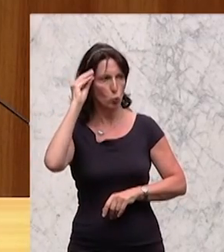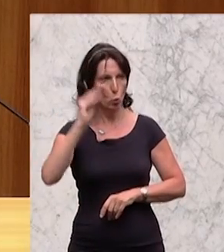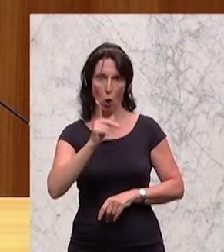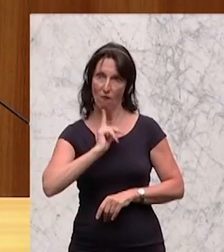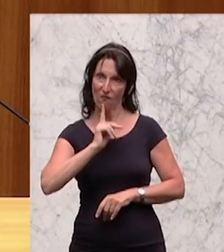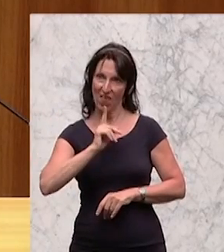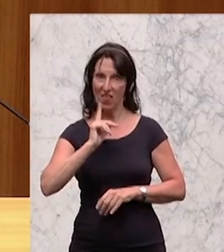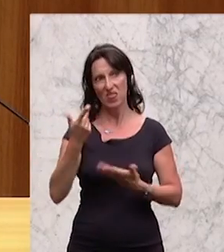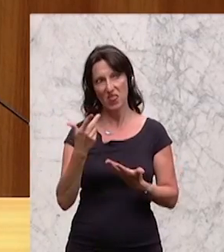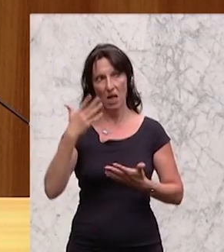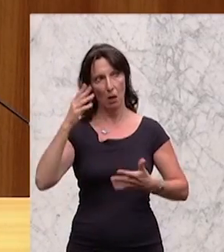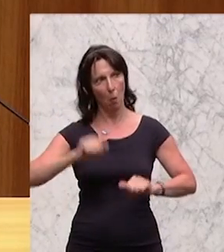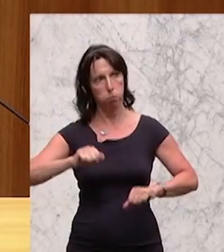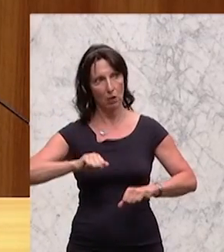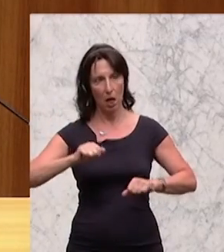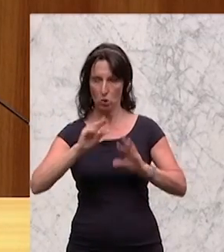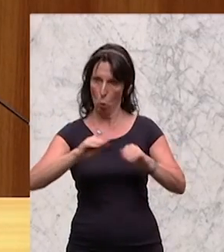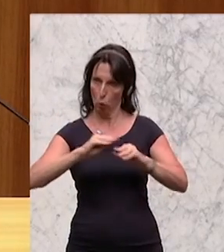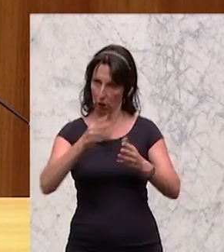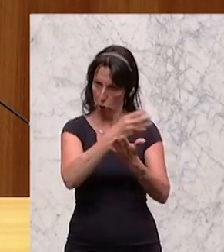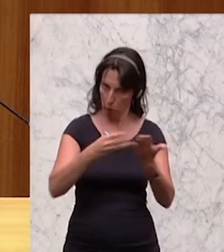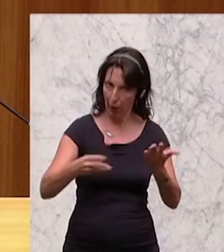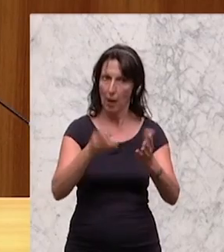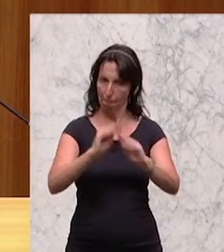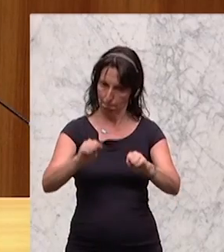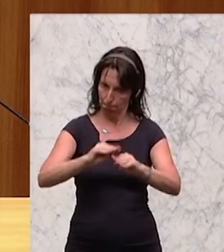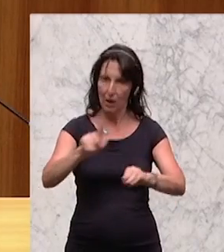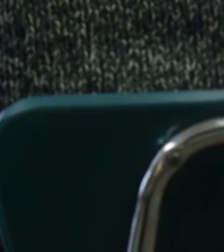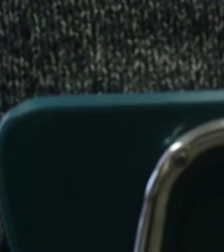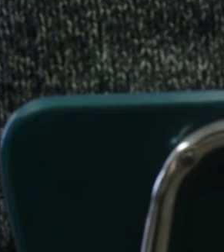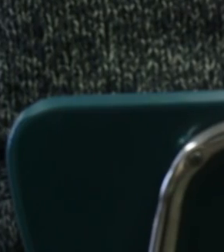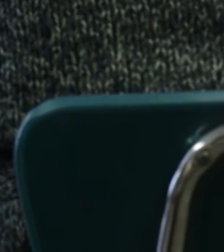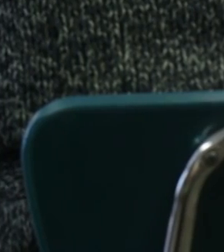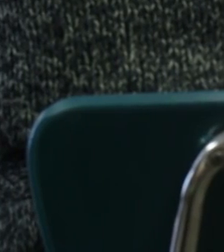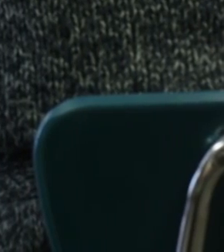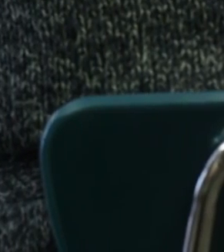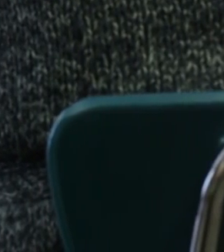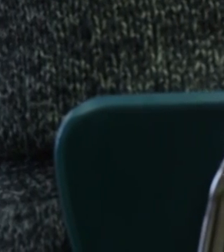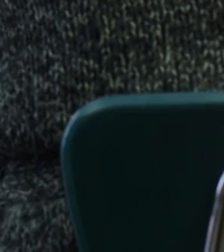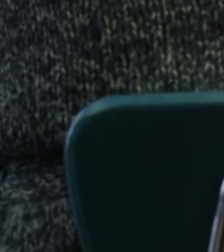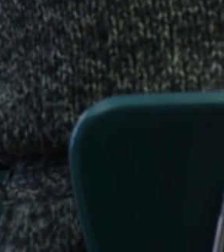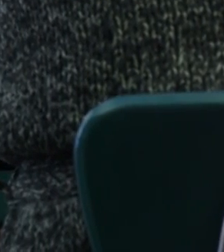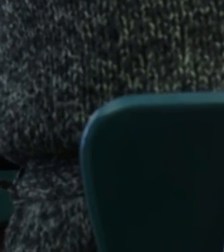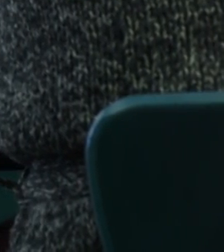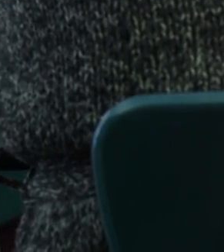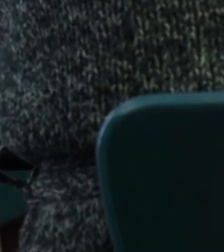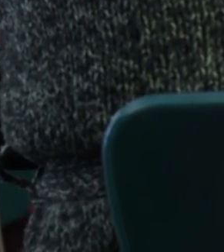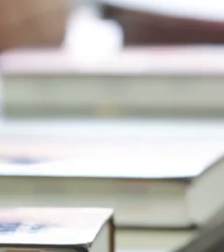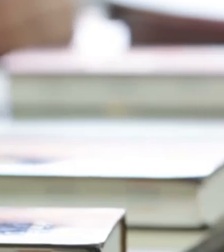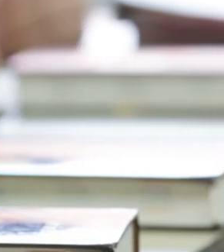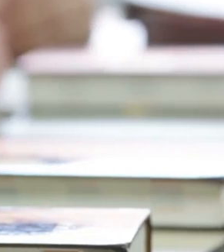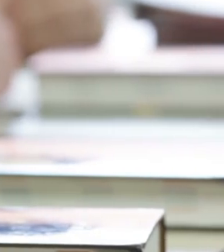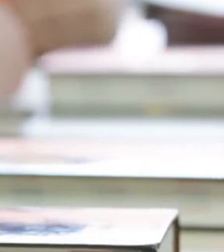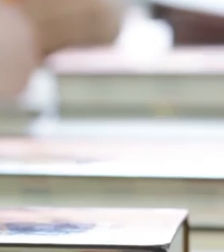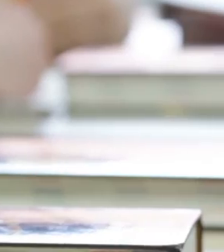Klassen so lange unterrichtet werden, bis sie über ausreichende Kenntnisse der Unterrichtssprache Deutsch verfügen. An den beinahe utopisch anmutenden Inhalten